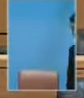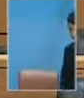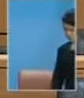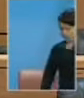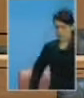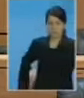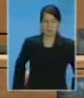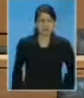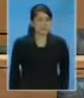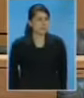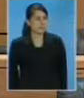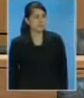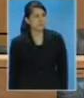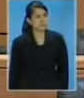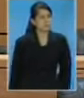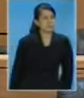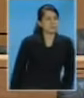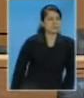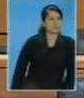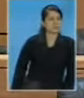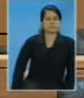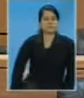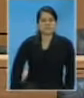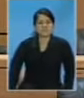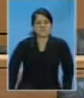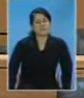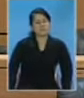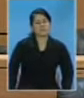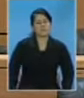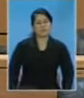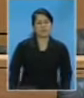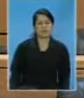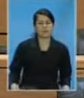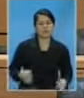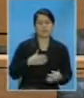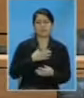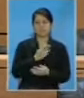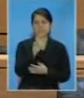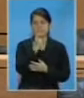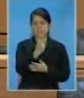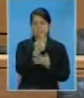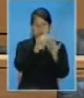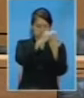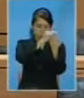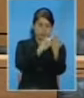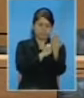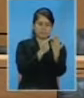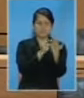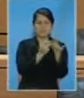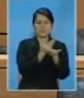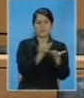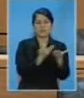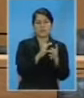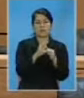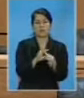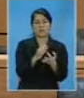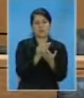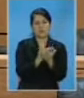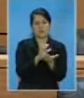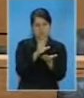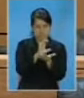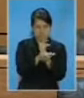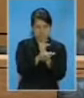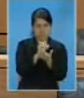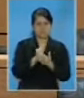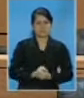งไปดูในเนื้อหาในการพิจารณาเนื้อหางบประมาณที่